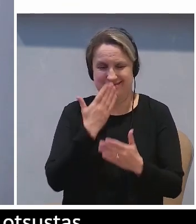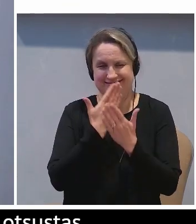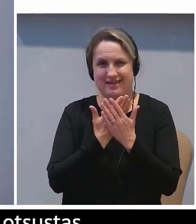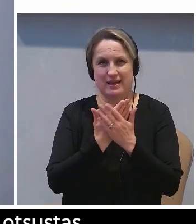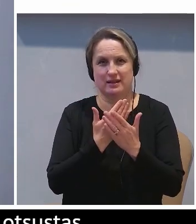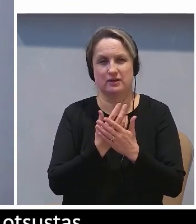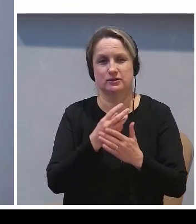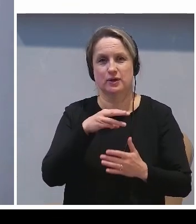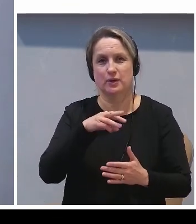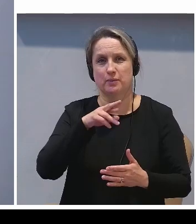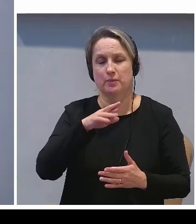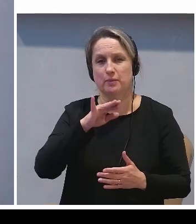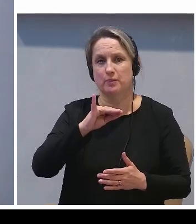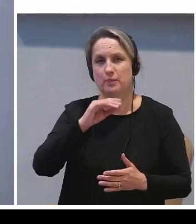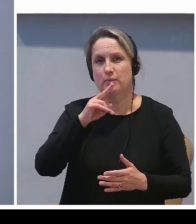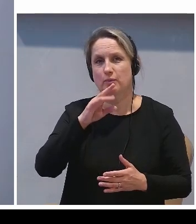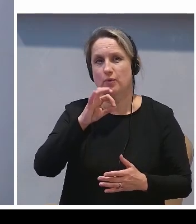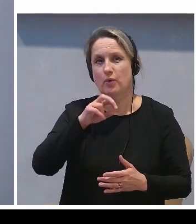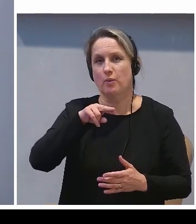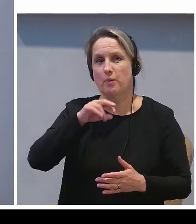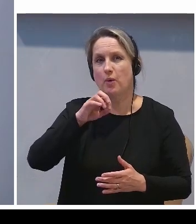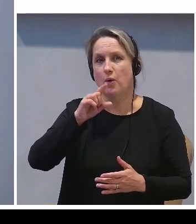mukopolüsaharidoos, mille pealt on